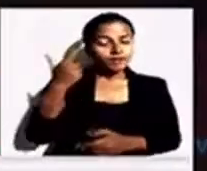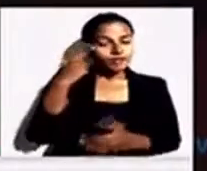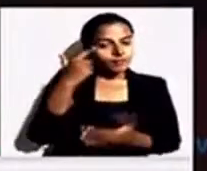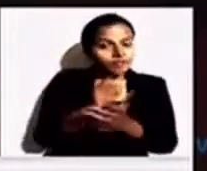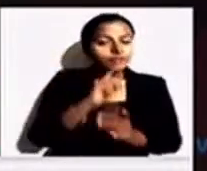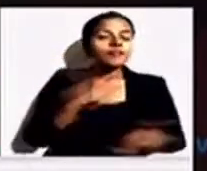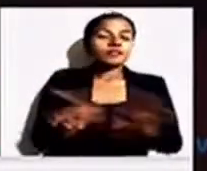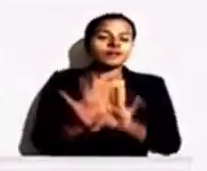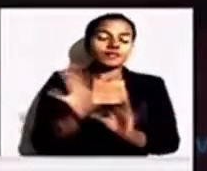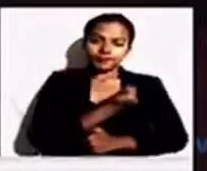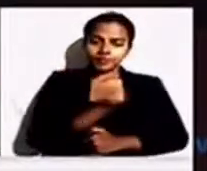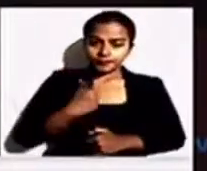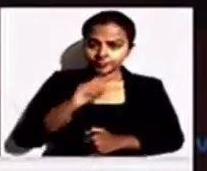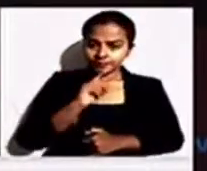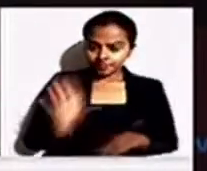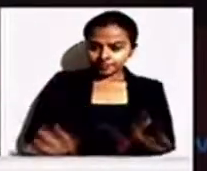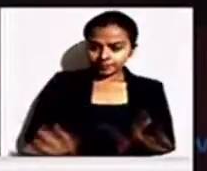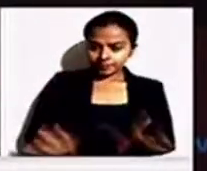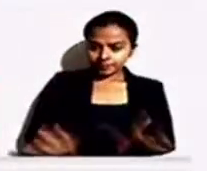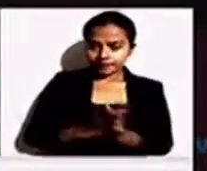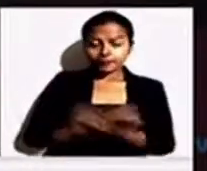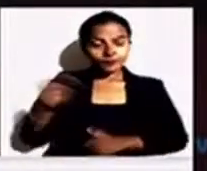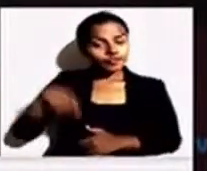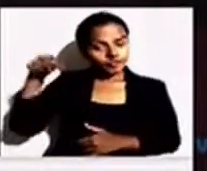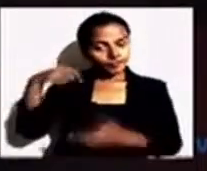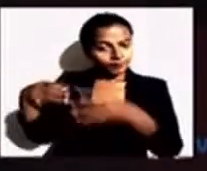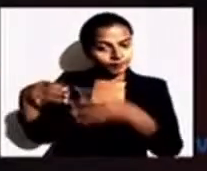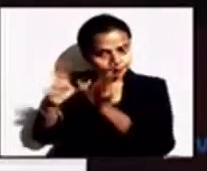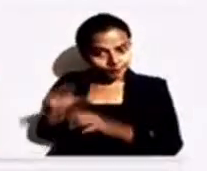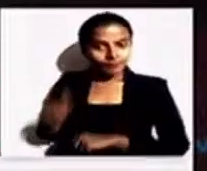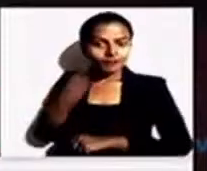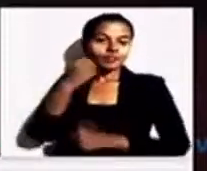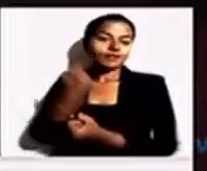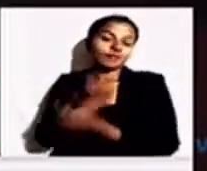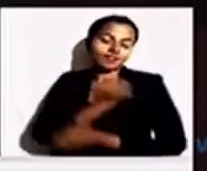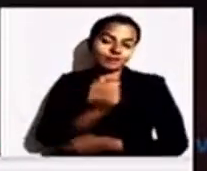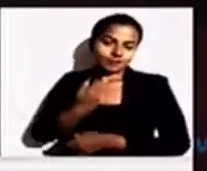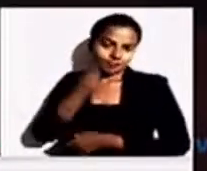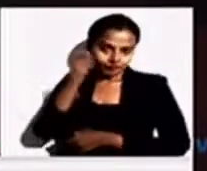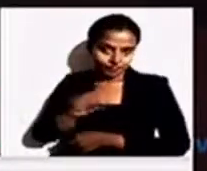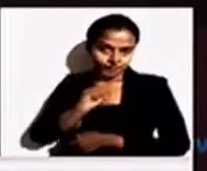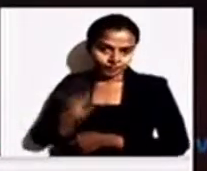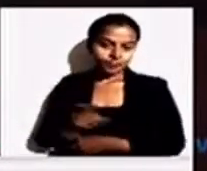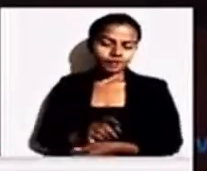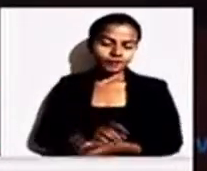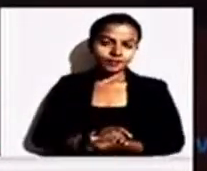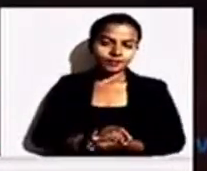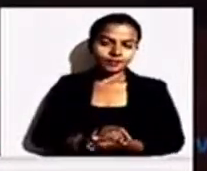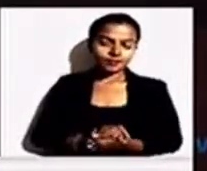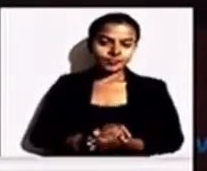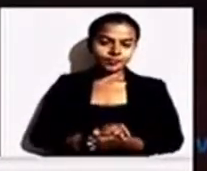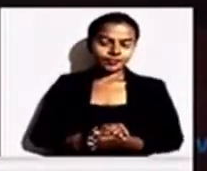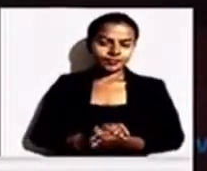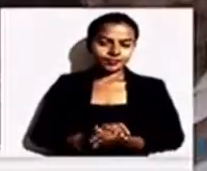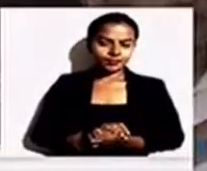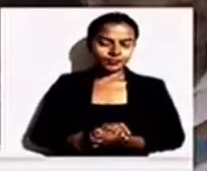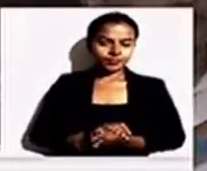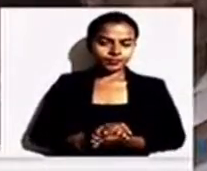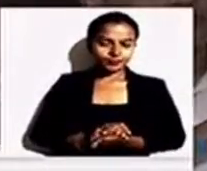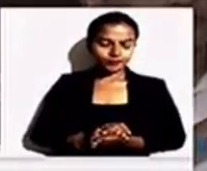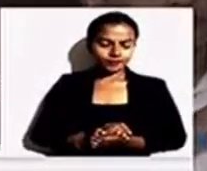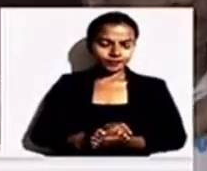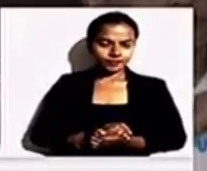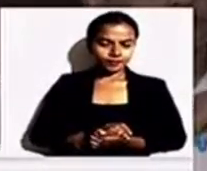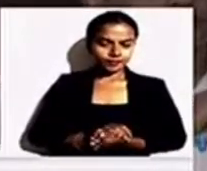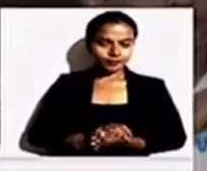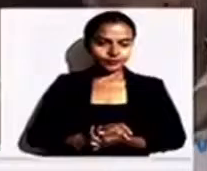Janata Abhimukti Peramuna. දොස්තර මහත්තයා තමුණාන්සලට උදව් කරන දොස්තර මහත්තයෙක්නේ ජනතා විමුක්ති පෙරමුණේ බොහොම ක්‍රියාකාරී දොස්තර මහත්තයෙක් මේ අපිට